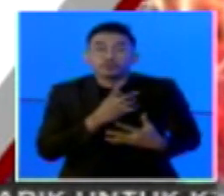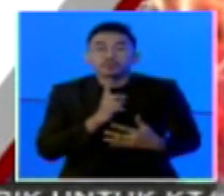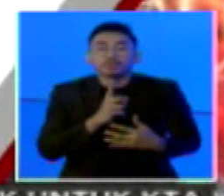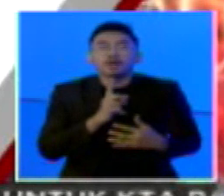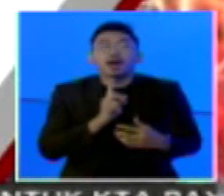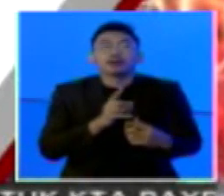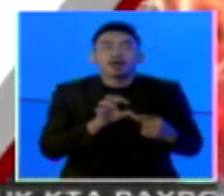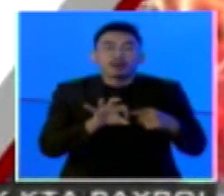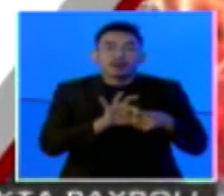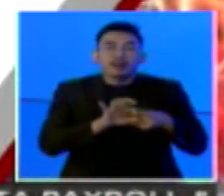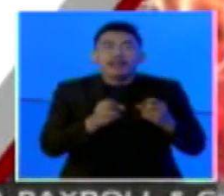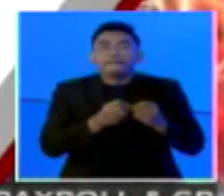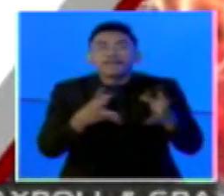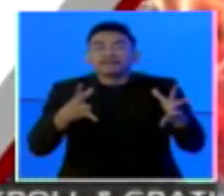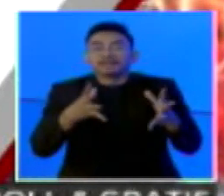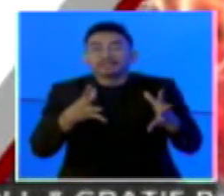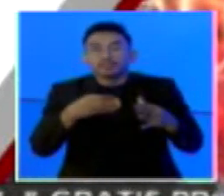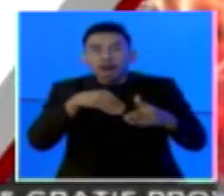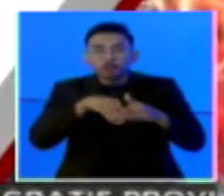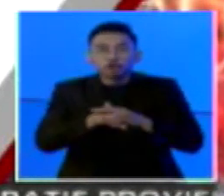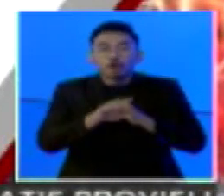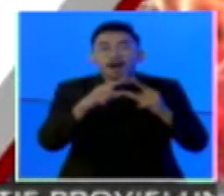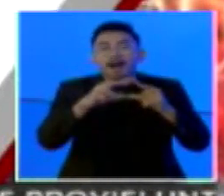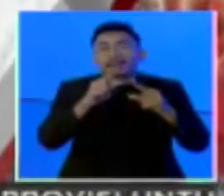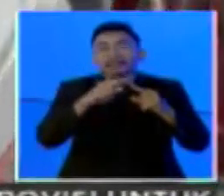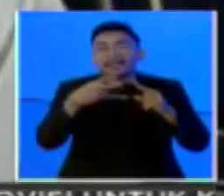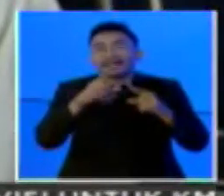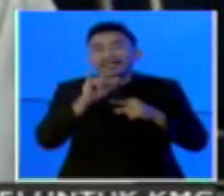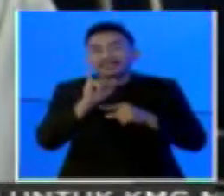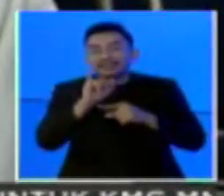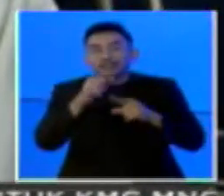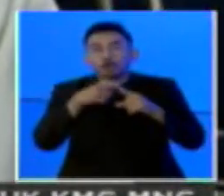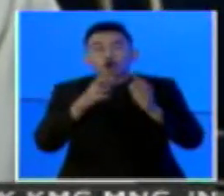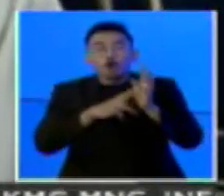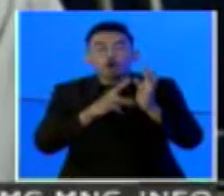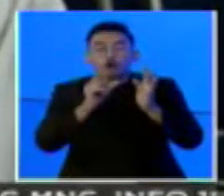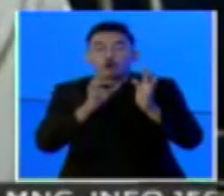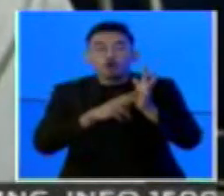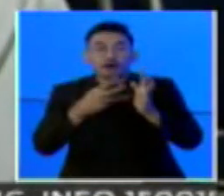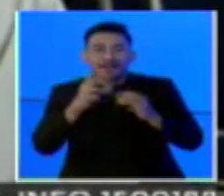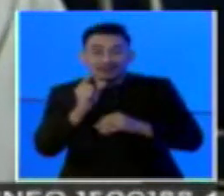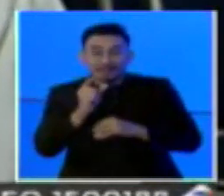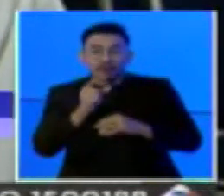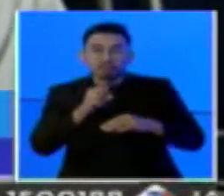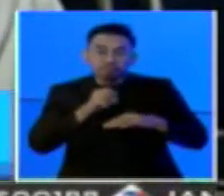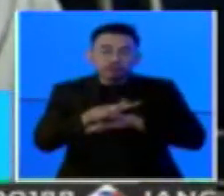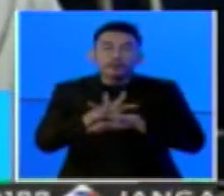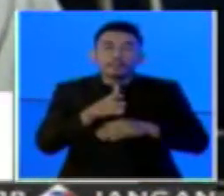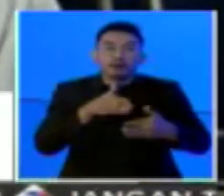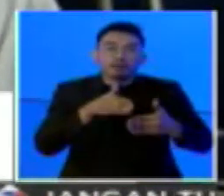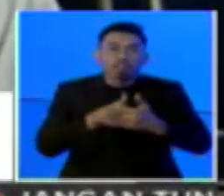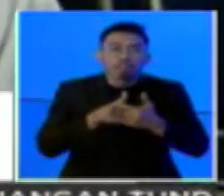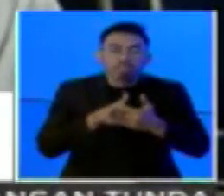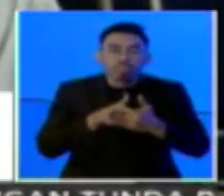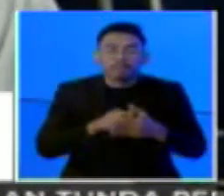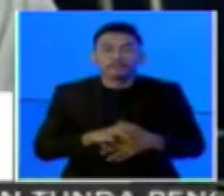ke arteri koroner dan mengakibatkan terjadinya sumbatan. Sakit dada, rasa tindih menindih beratnya sudah banyak orang tahu.